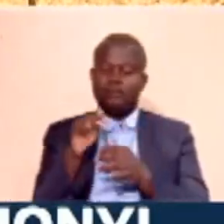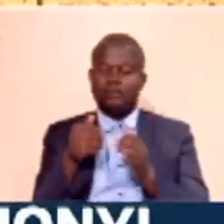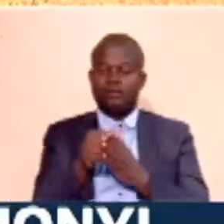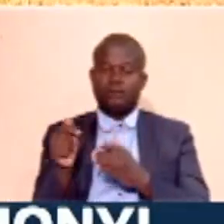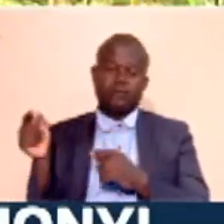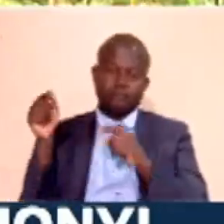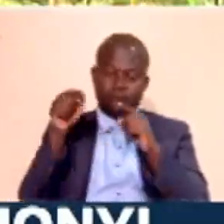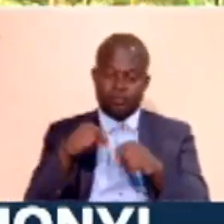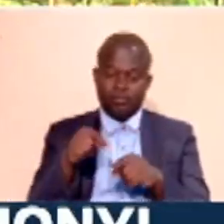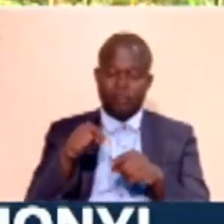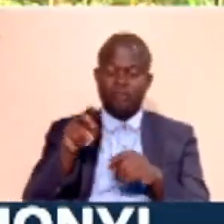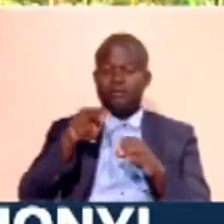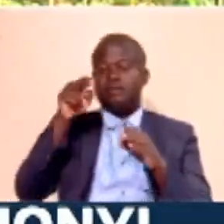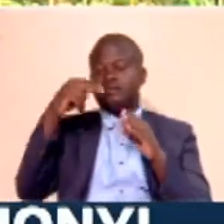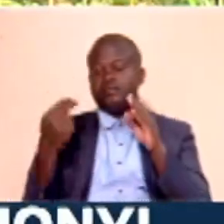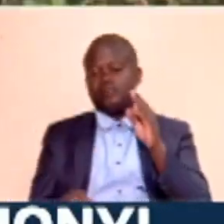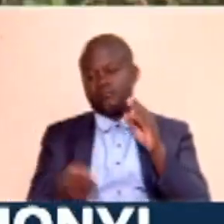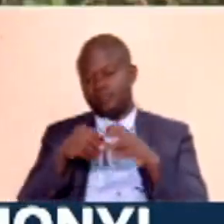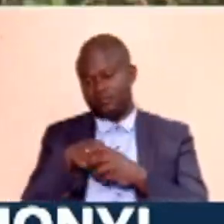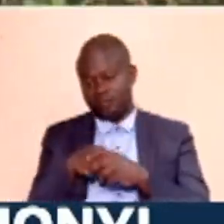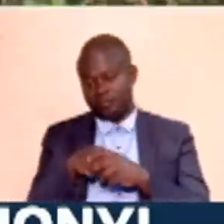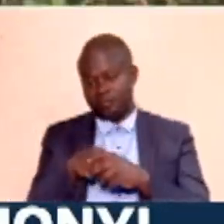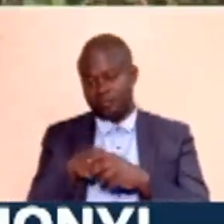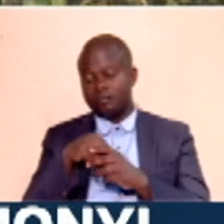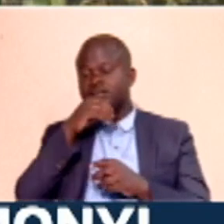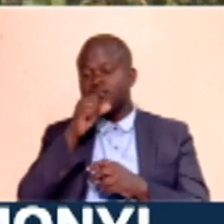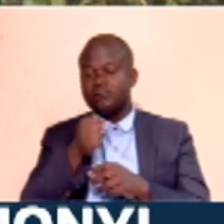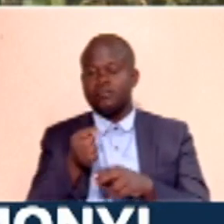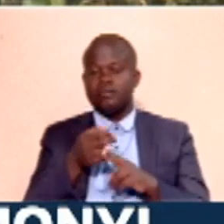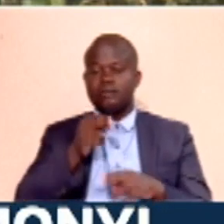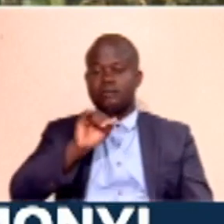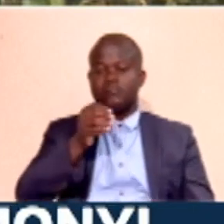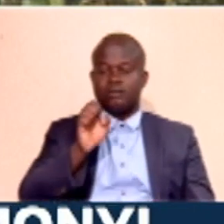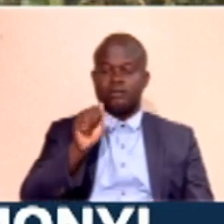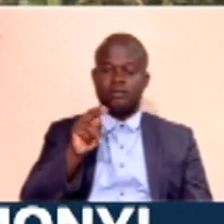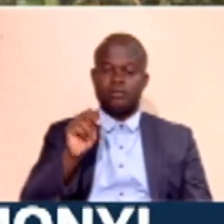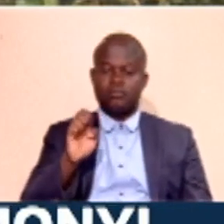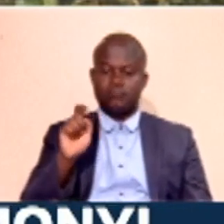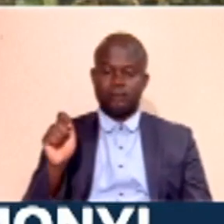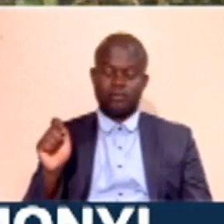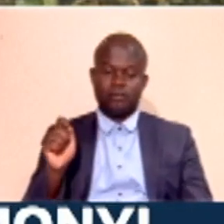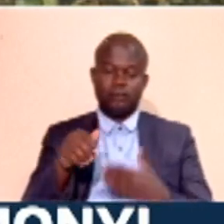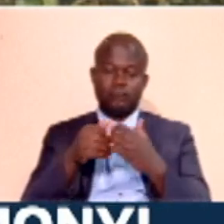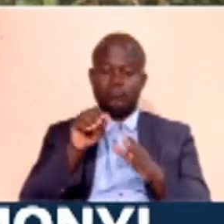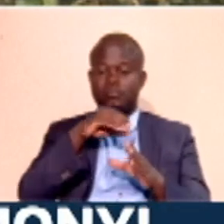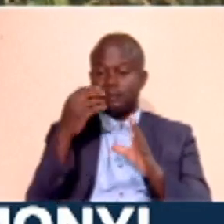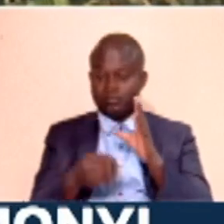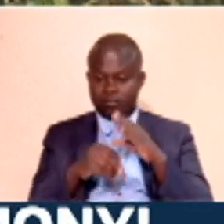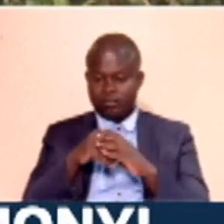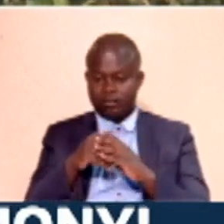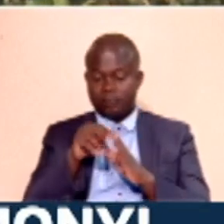yaza akahita yirohama akagwamo. Hari umukecuru Jane yaguyemo rwose